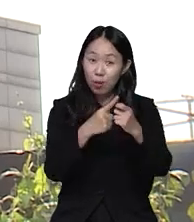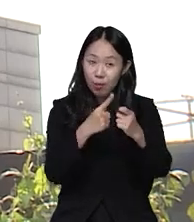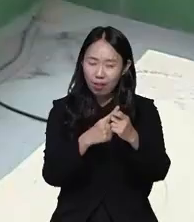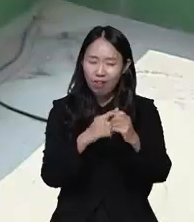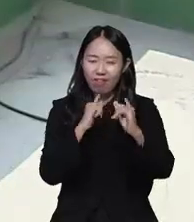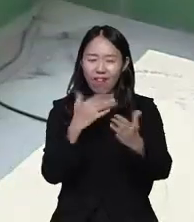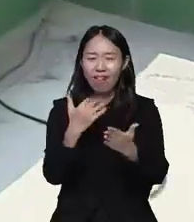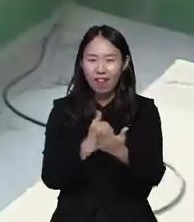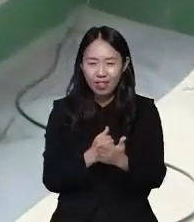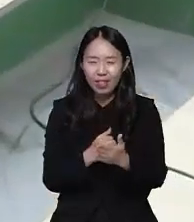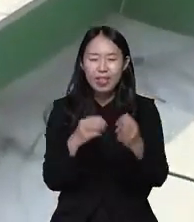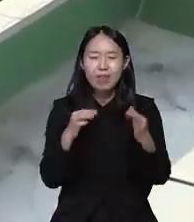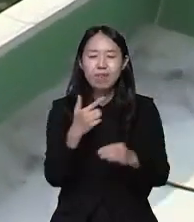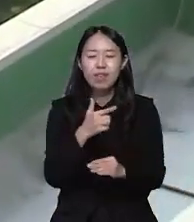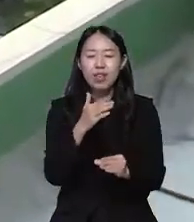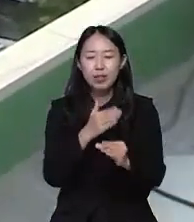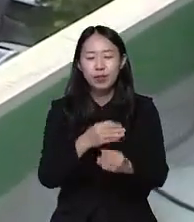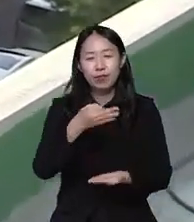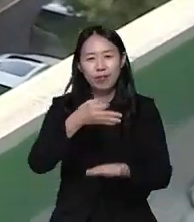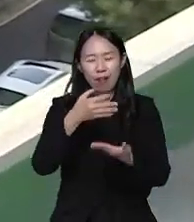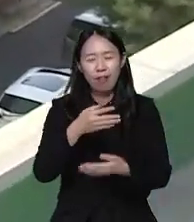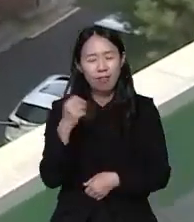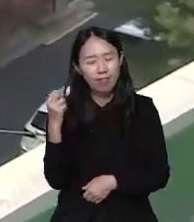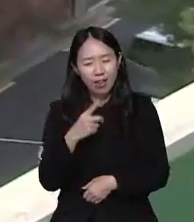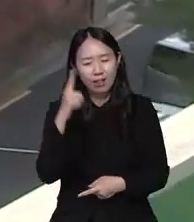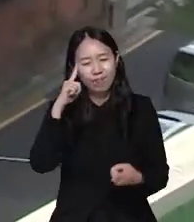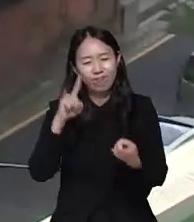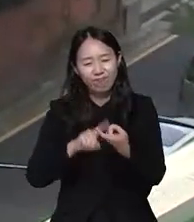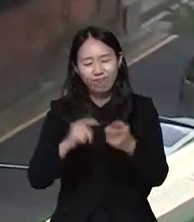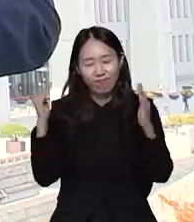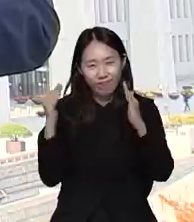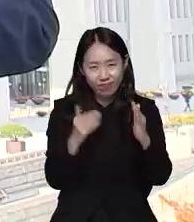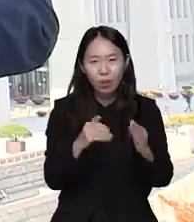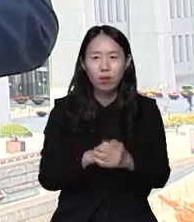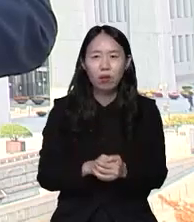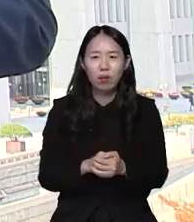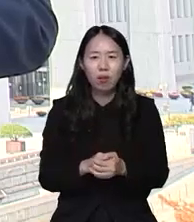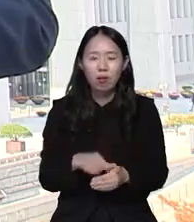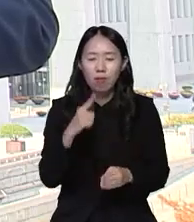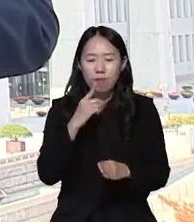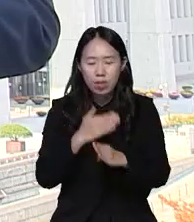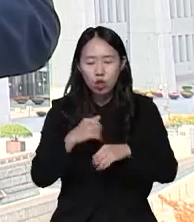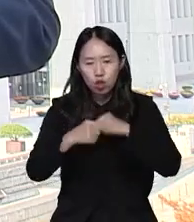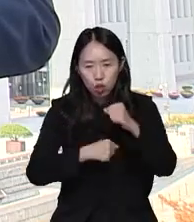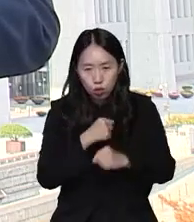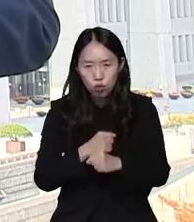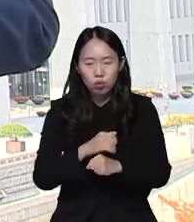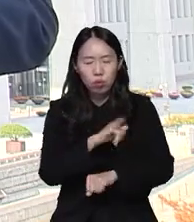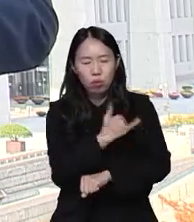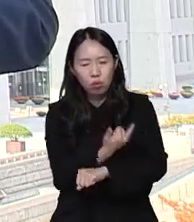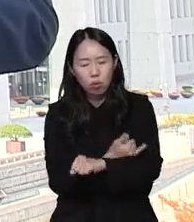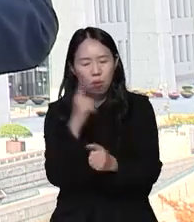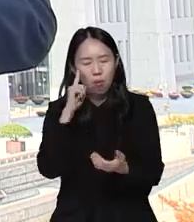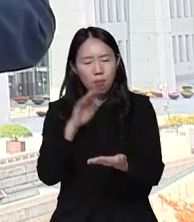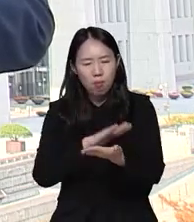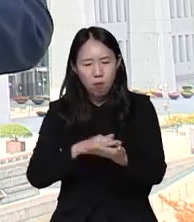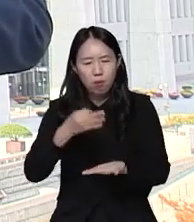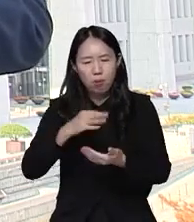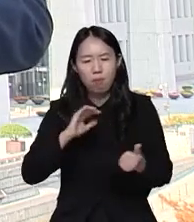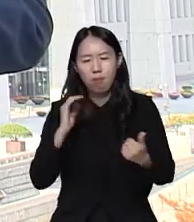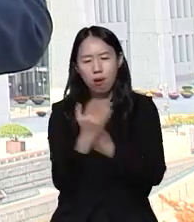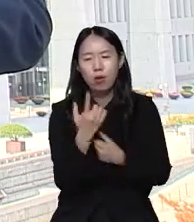전 대통령의 유산이 재조명되는 시기. 민주화와 인권, 평화의 세계적 자산을 보존하기